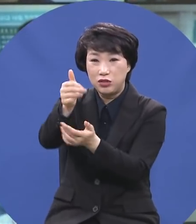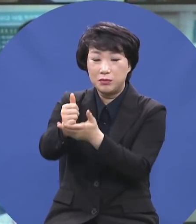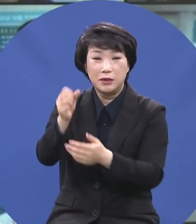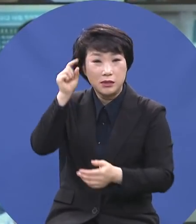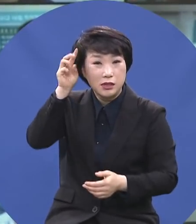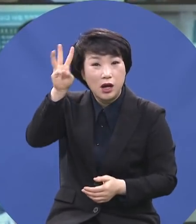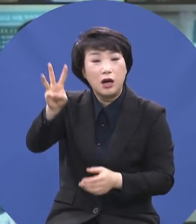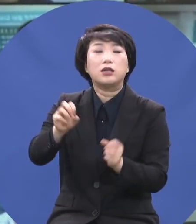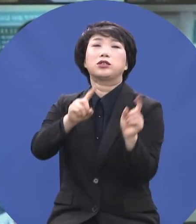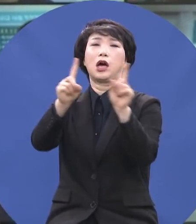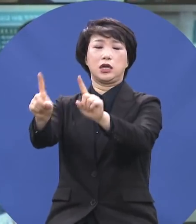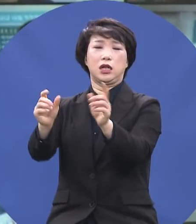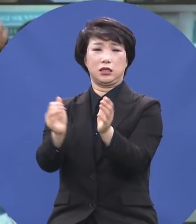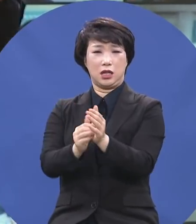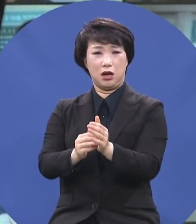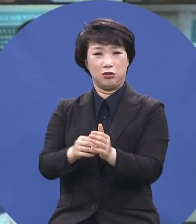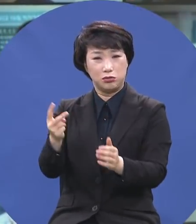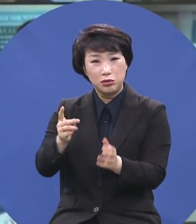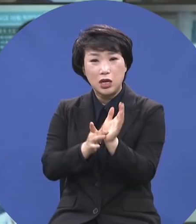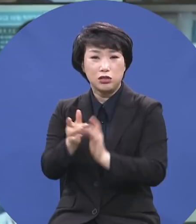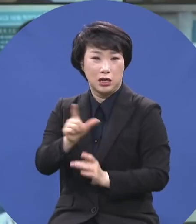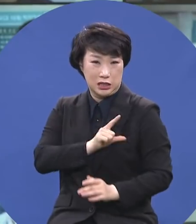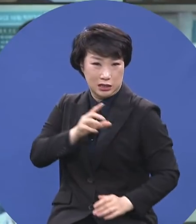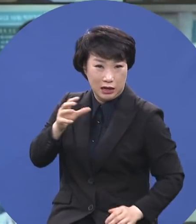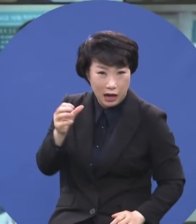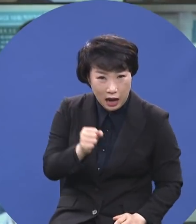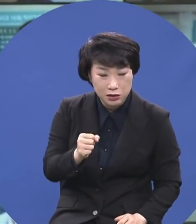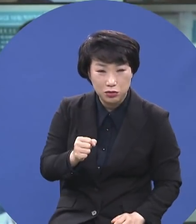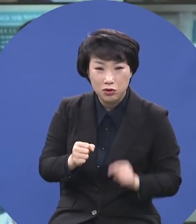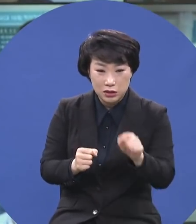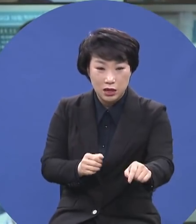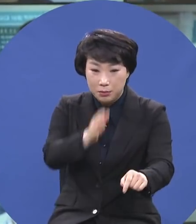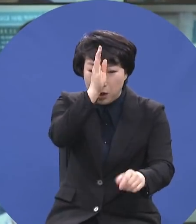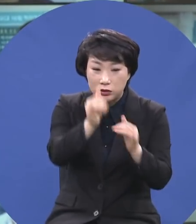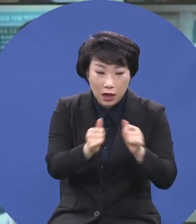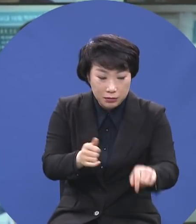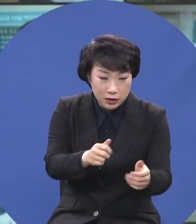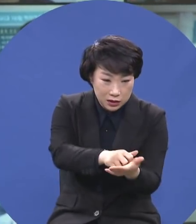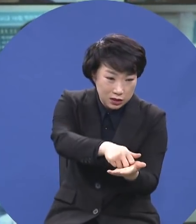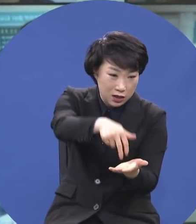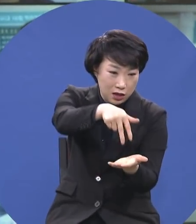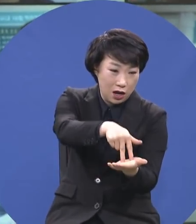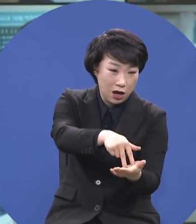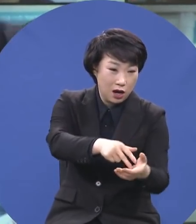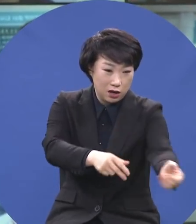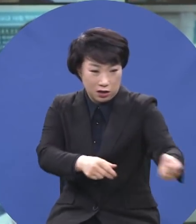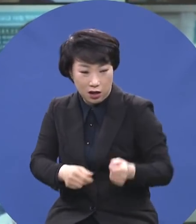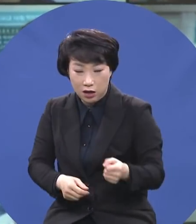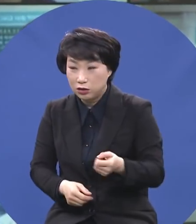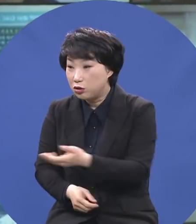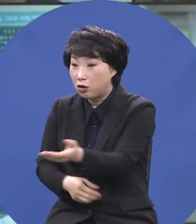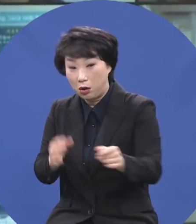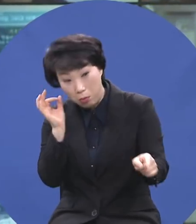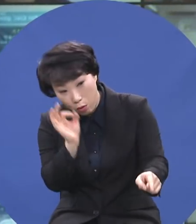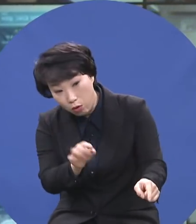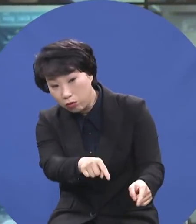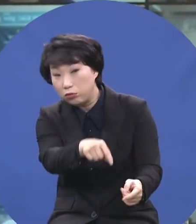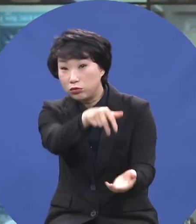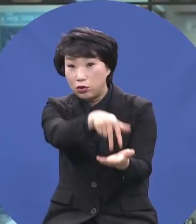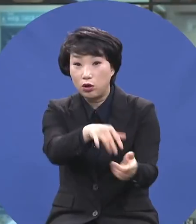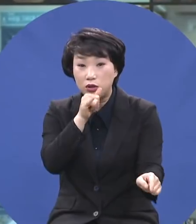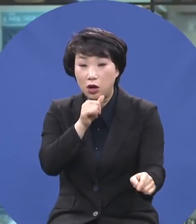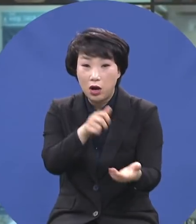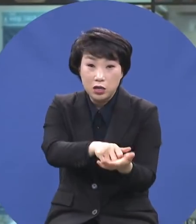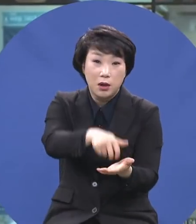다시 살아나셨고 그의 이름으로 이 병인이 일어나서 너희 앞에 서 있다고 안진뱅이가 일어난